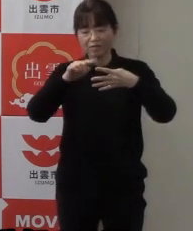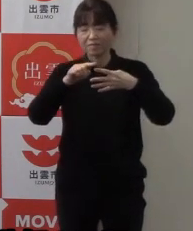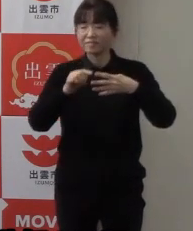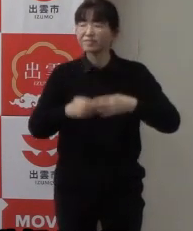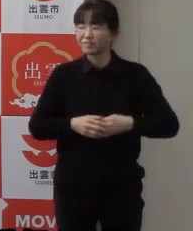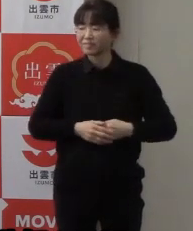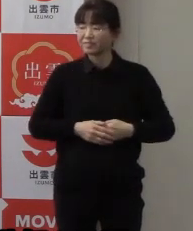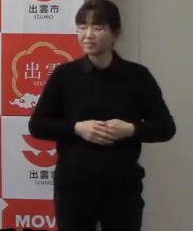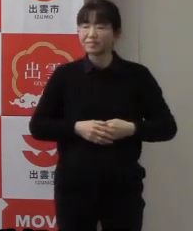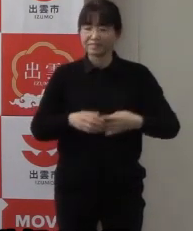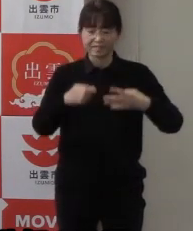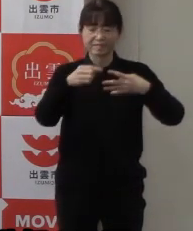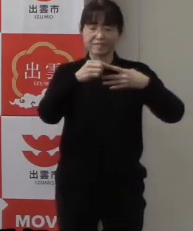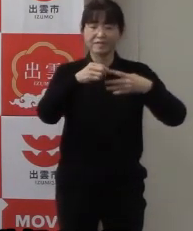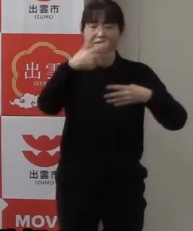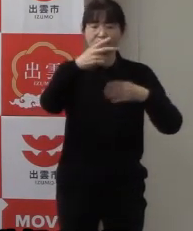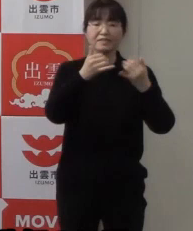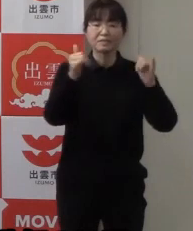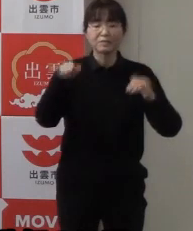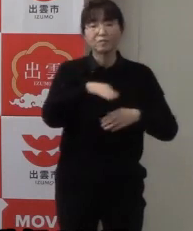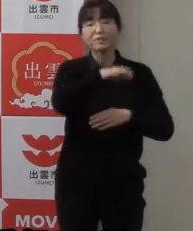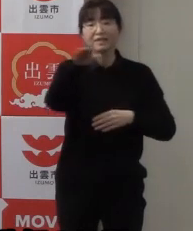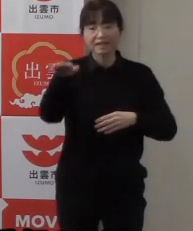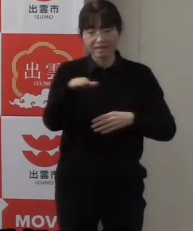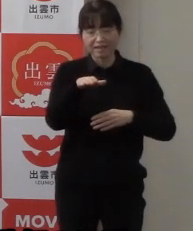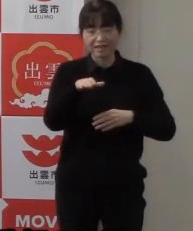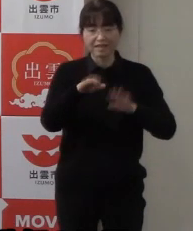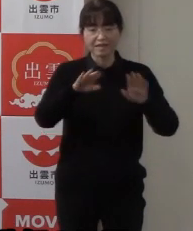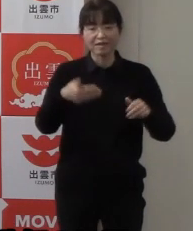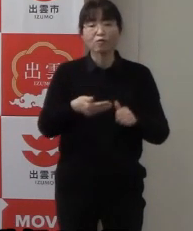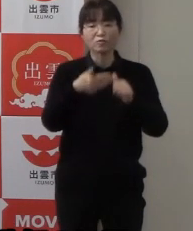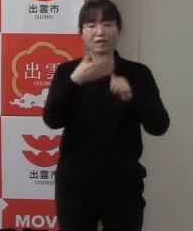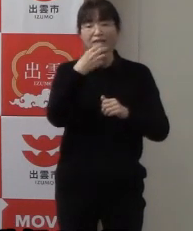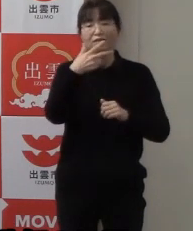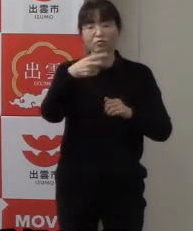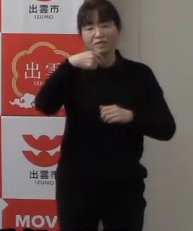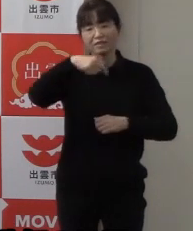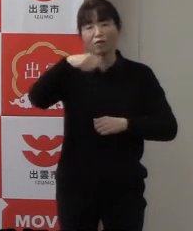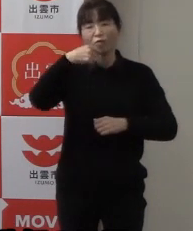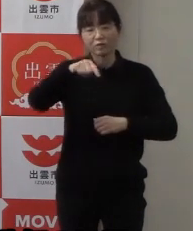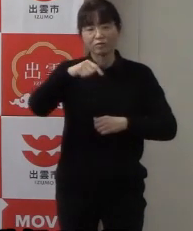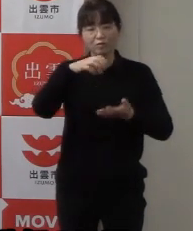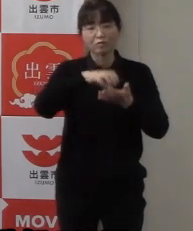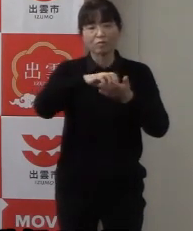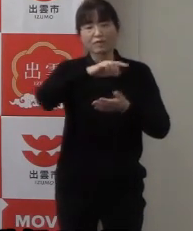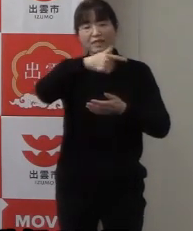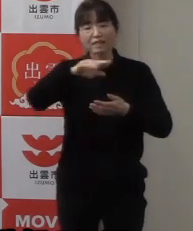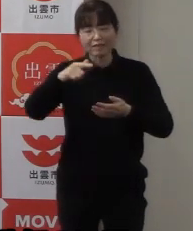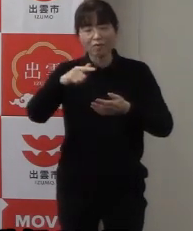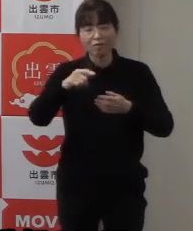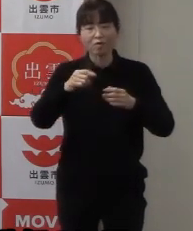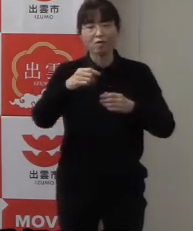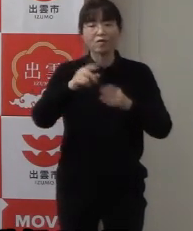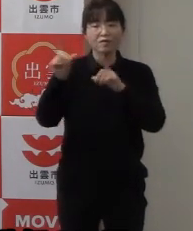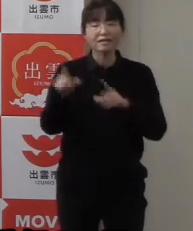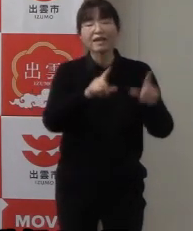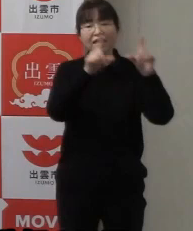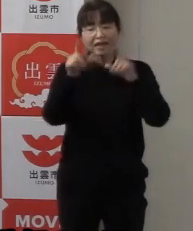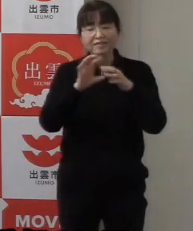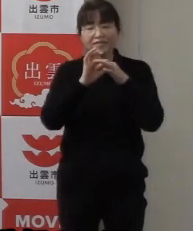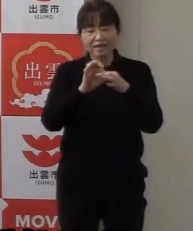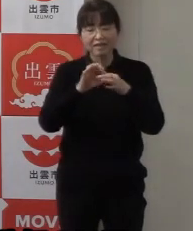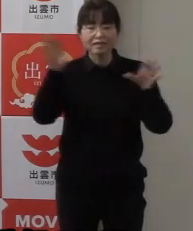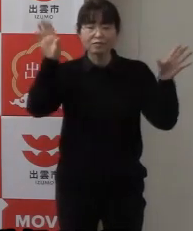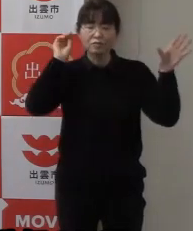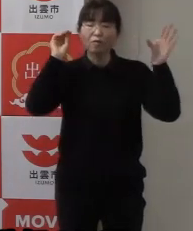に、市民の方、まあ、これは子育て、福祉、教育、ゴミなどの市民生活に密着した